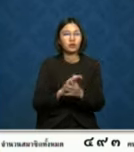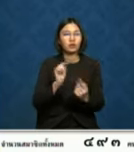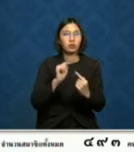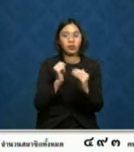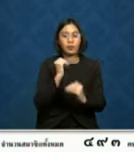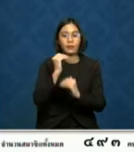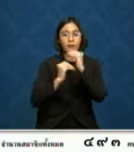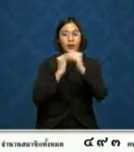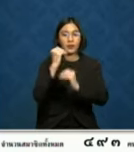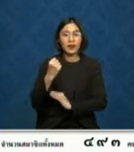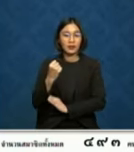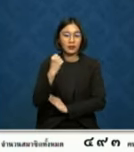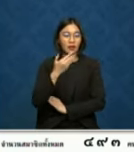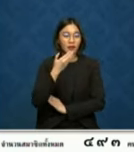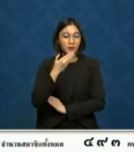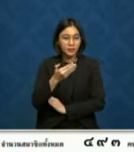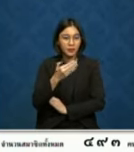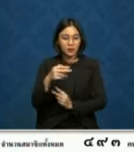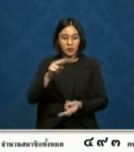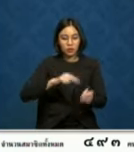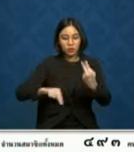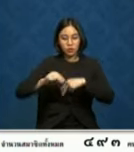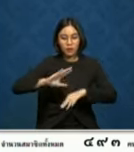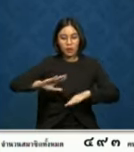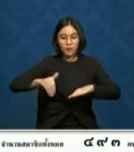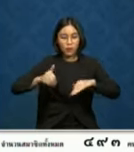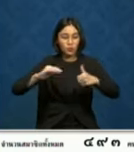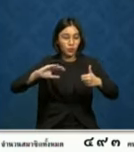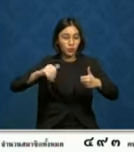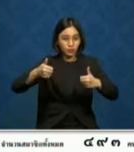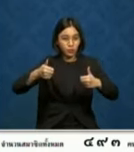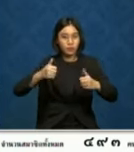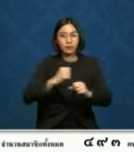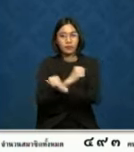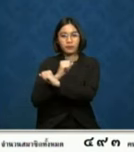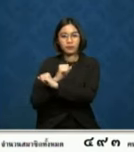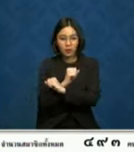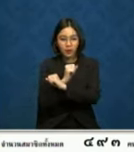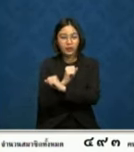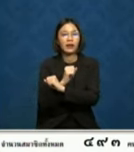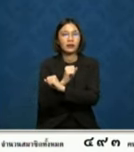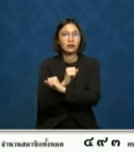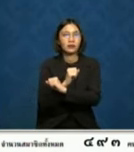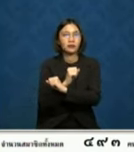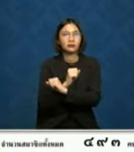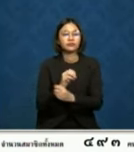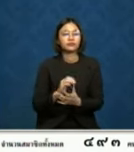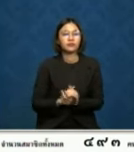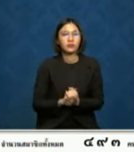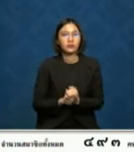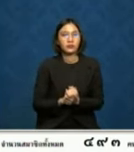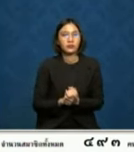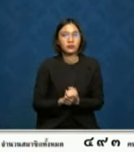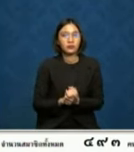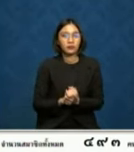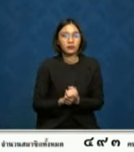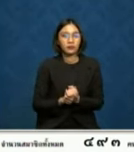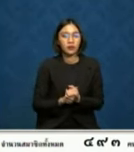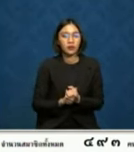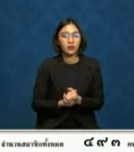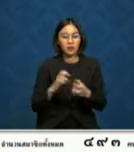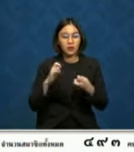เติบโตอย่างยั่งยืนอนุรักษ์ฟื้นฟูและป้องกันการทำลายทรัพยากรธรรมชาติ